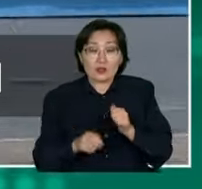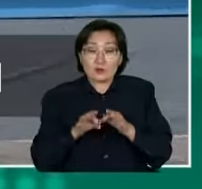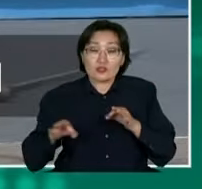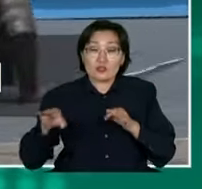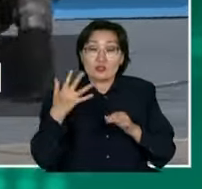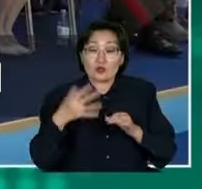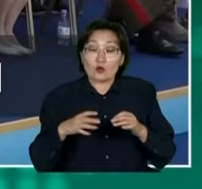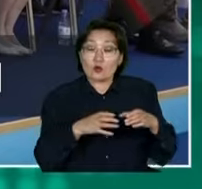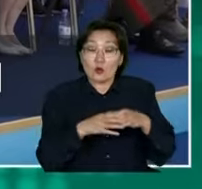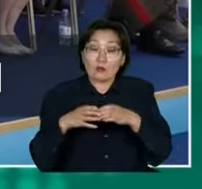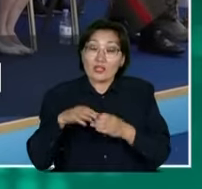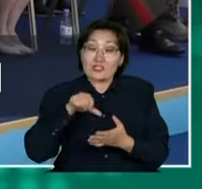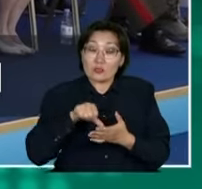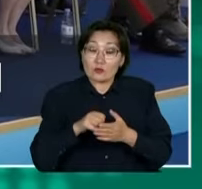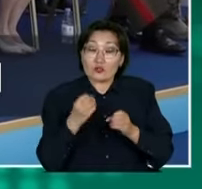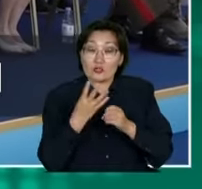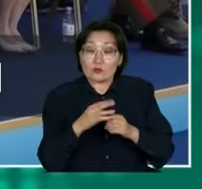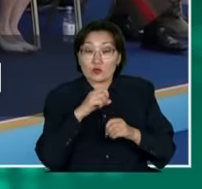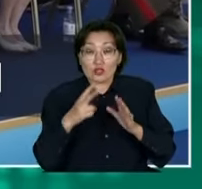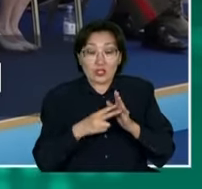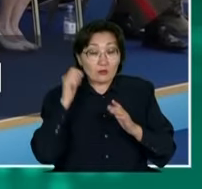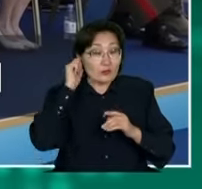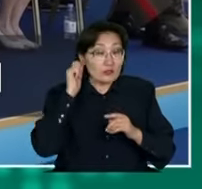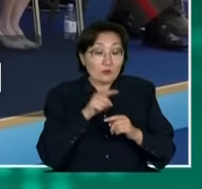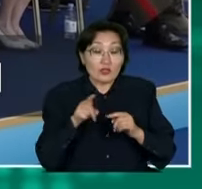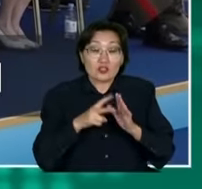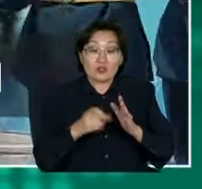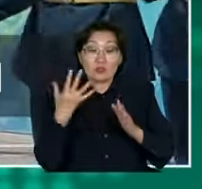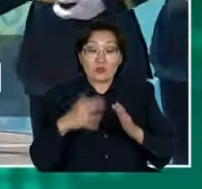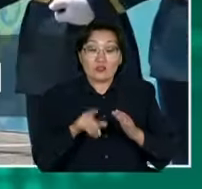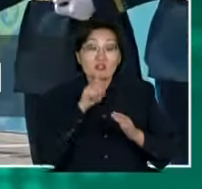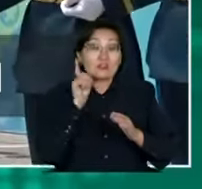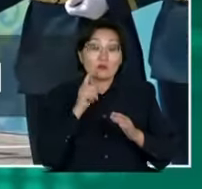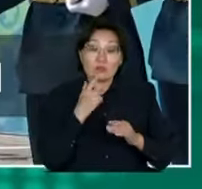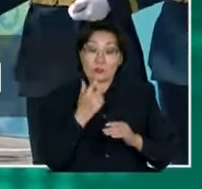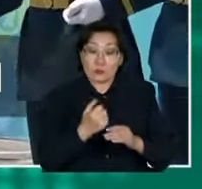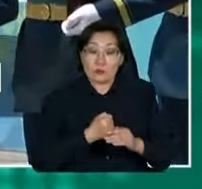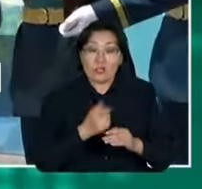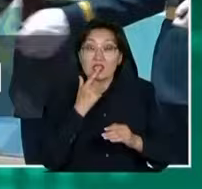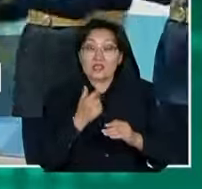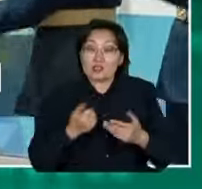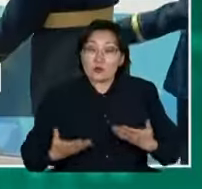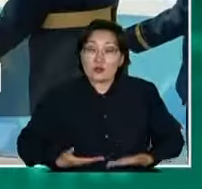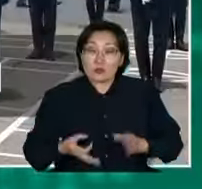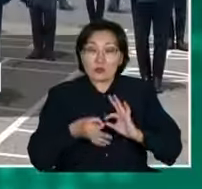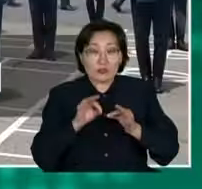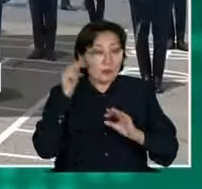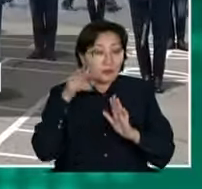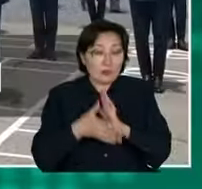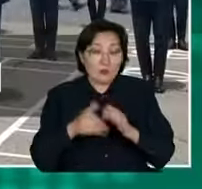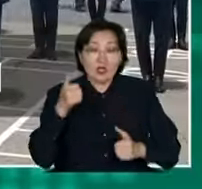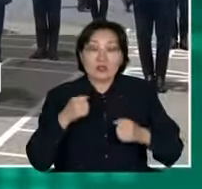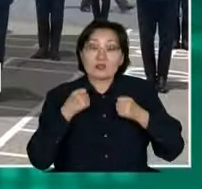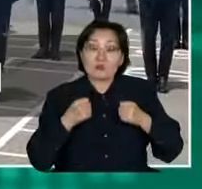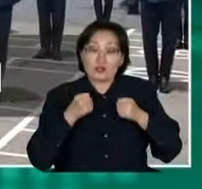50 топ қатысып жатыр. 14-17 жас аралығындағы 750 жас сарбаз әскери өмірдің қыр-сырын меңгеріп, спорттық додада